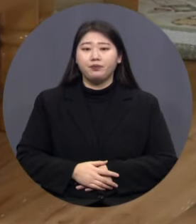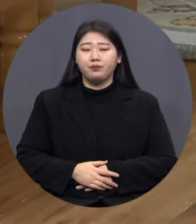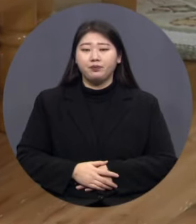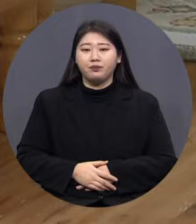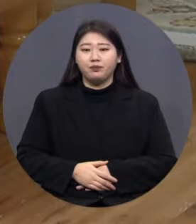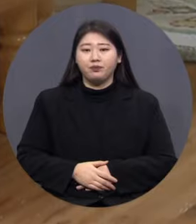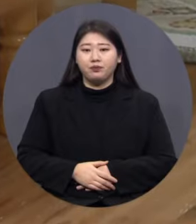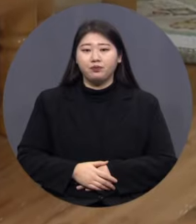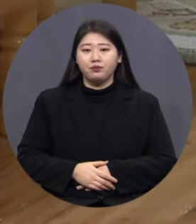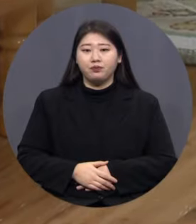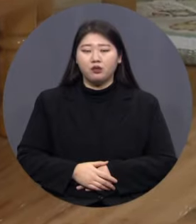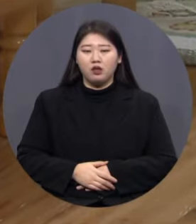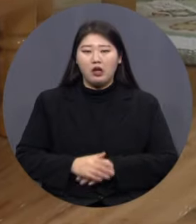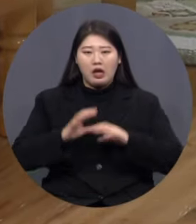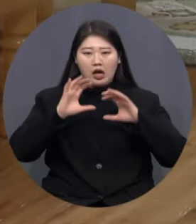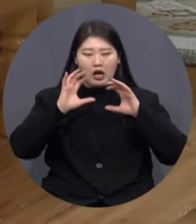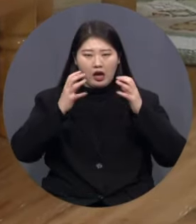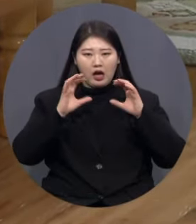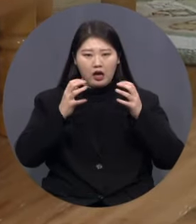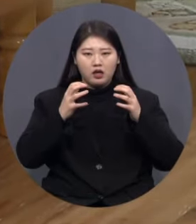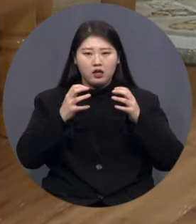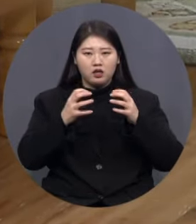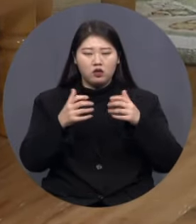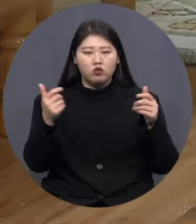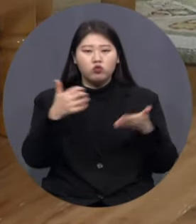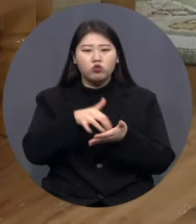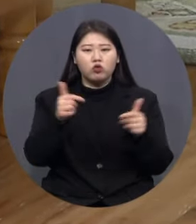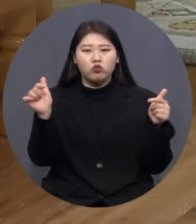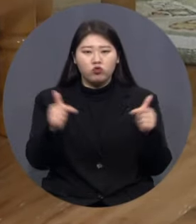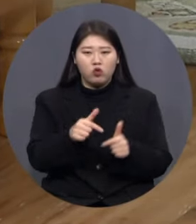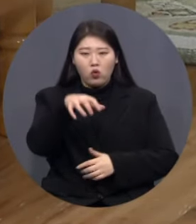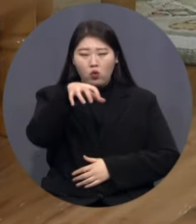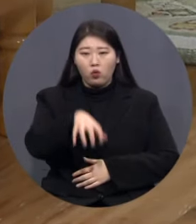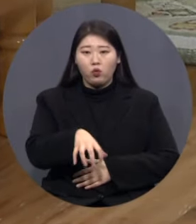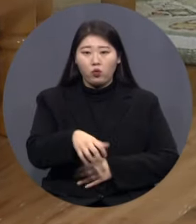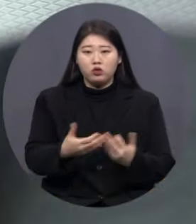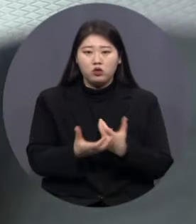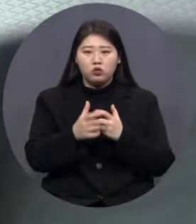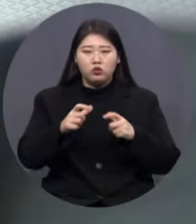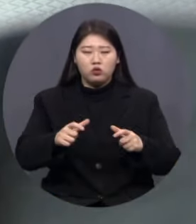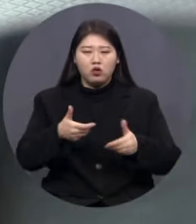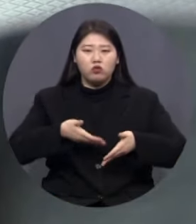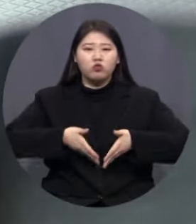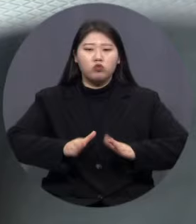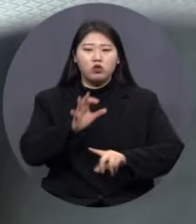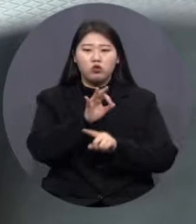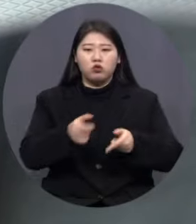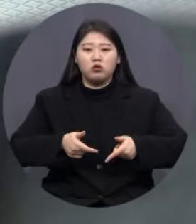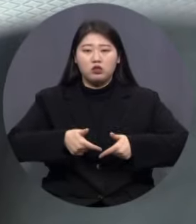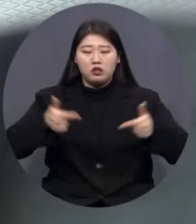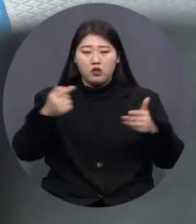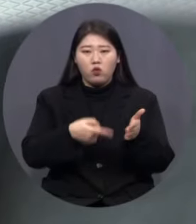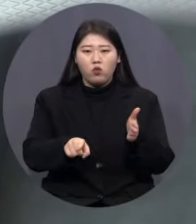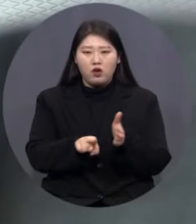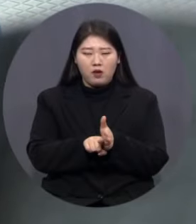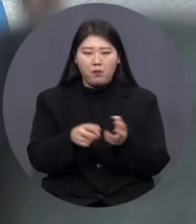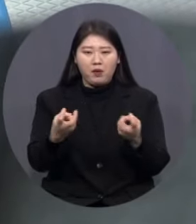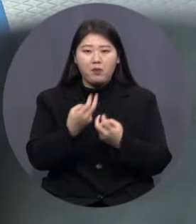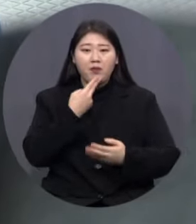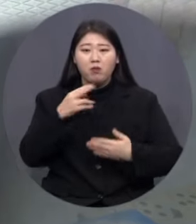예상하고 아기 울음소리가 사라지고 있는 제주 지역의 출생률을 높이기 위한 특단의 대책이 마련되지